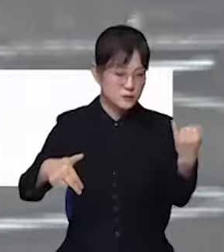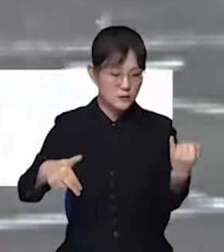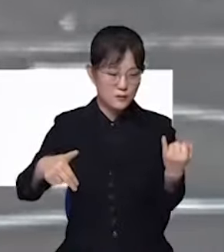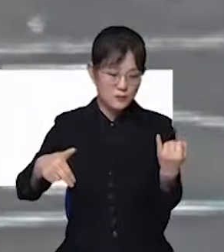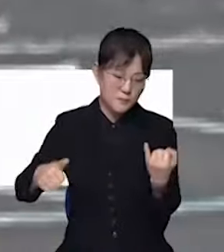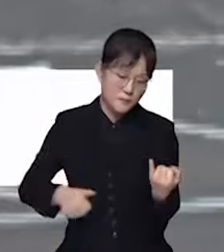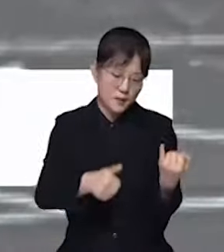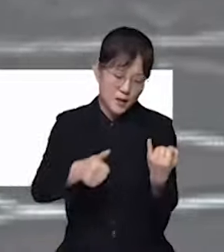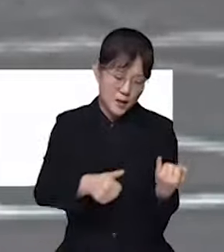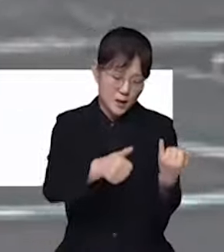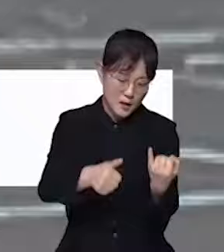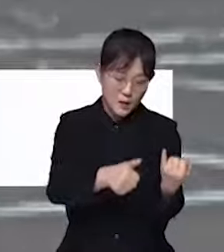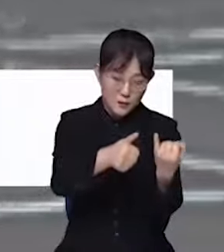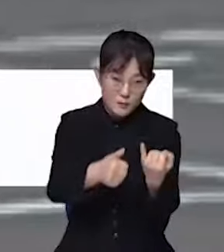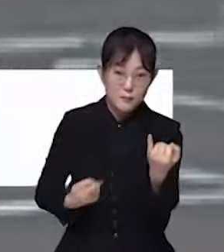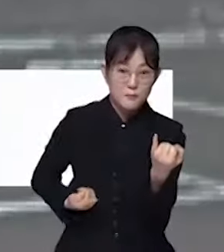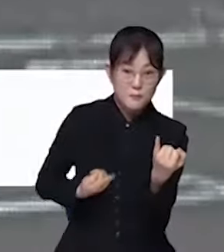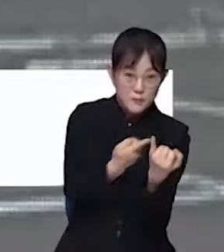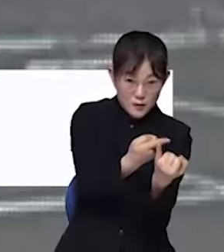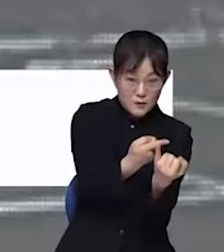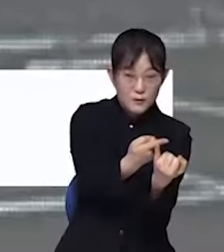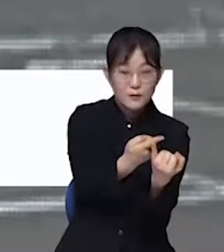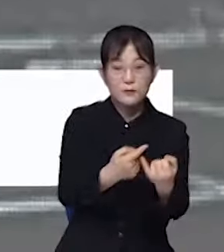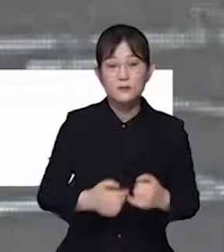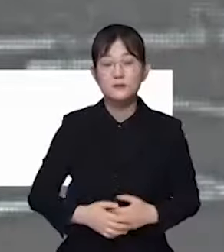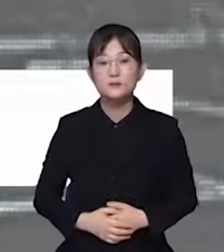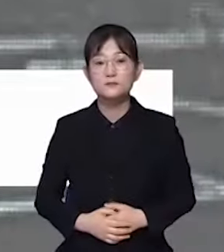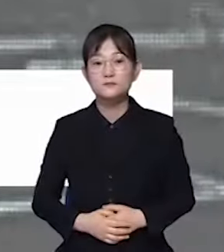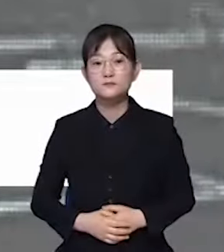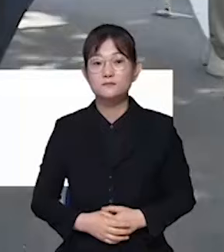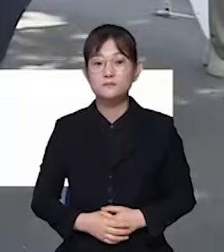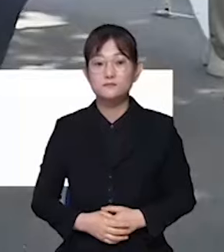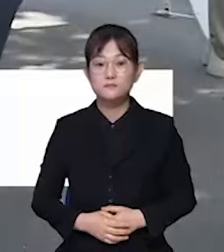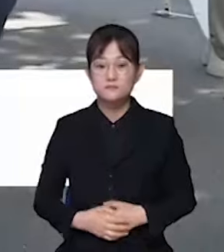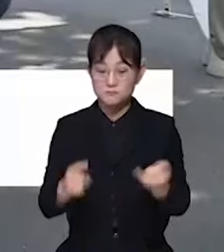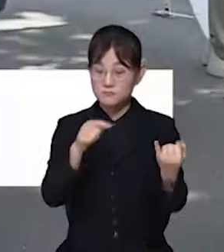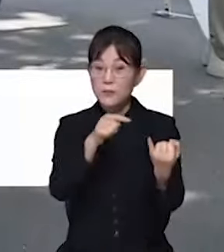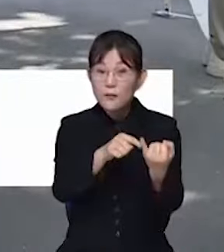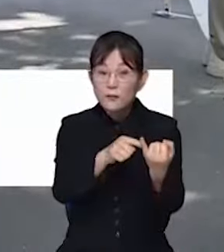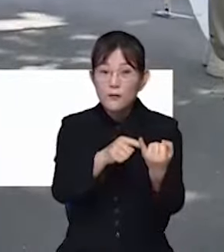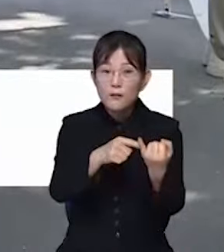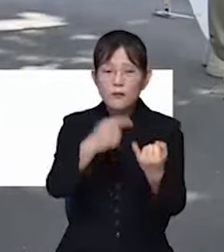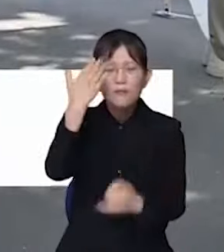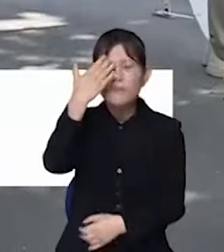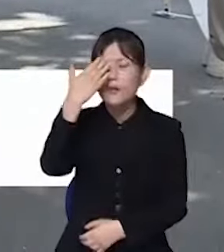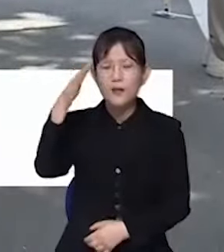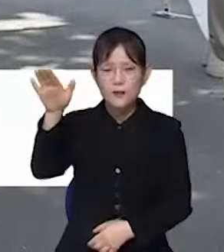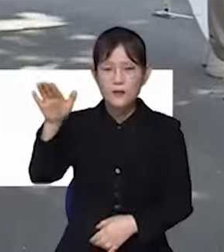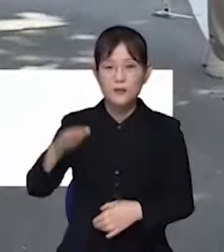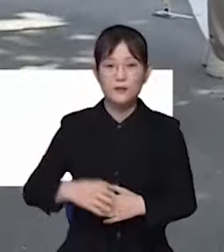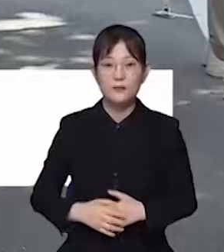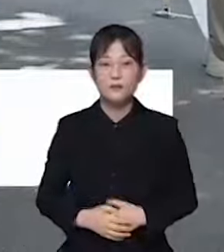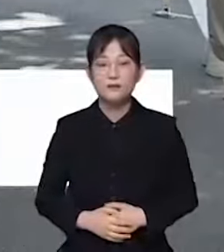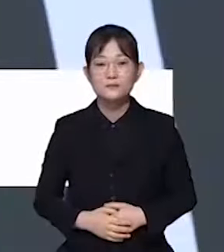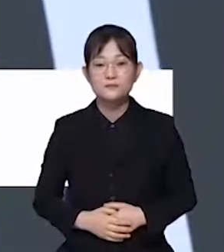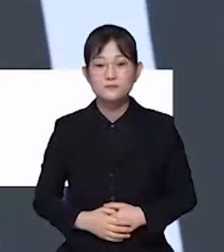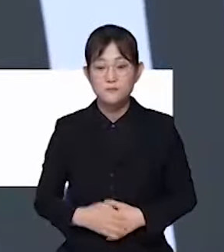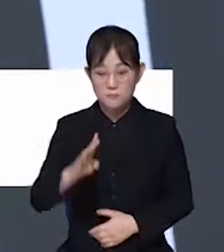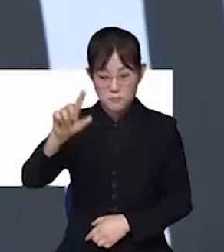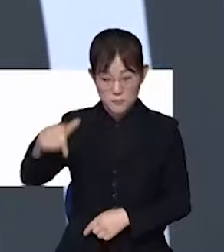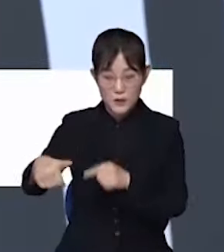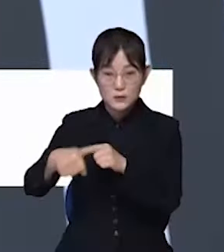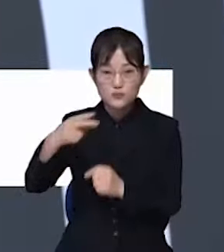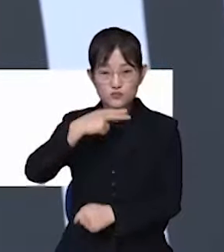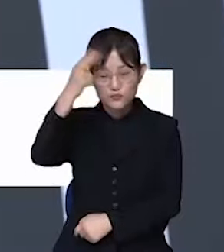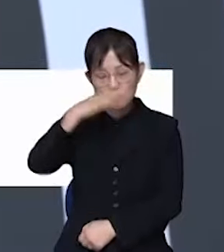A양을 800m가량 따라가 범행을 저질렀습니다. A양과는 서로 일면식조차 없는 상태에서 박 씨가